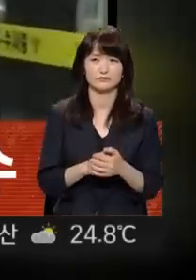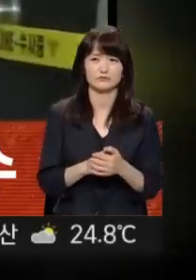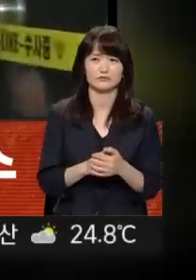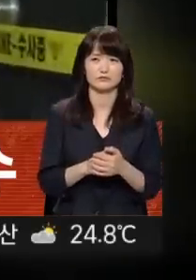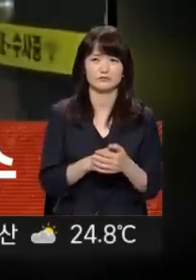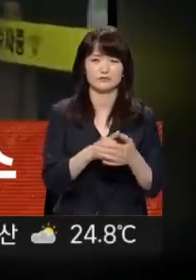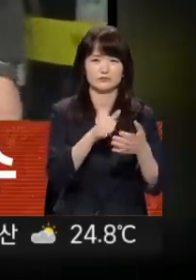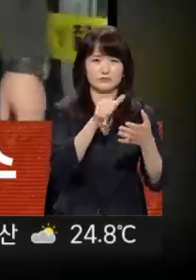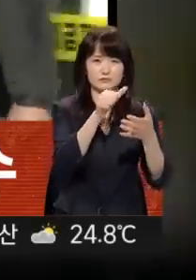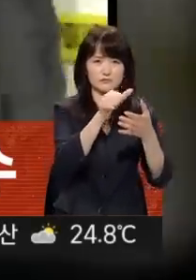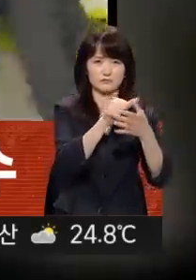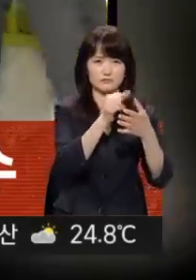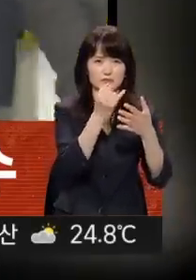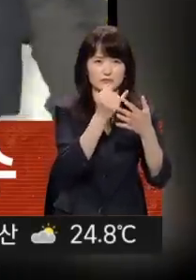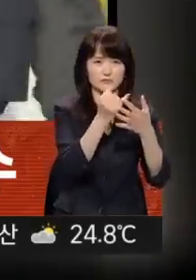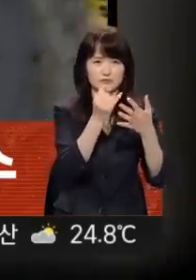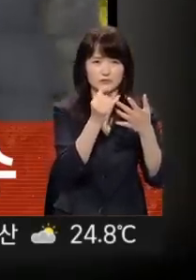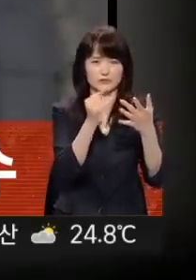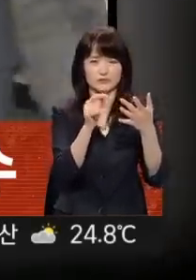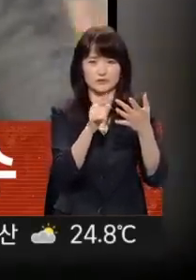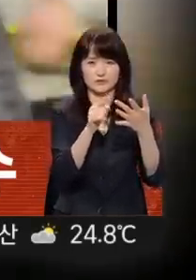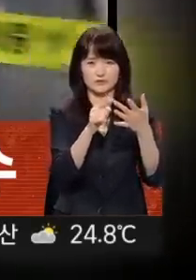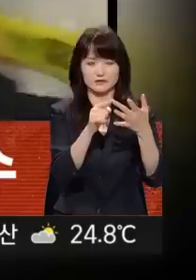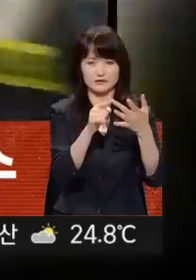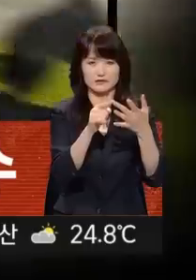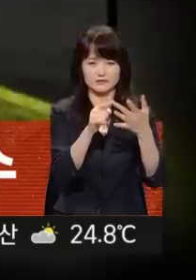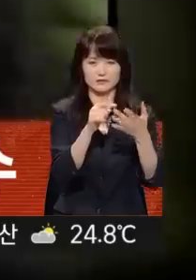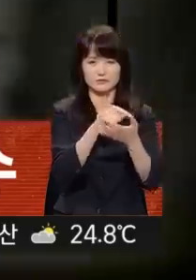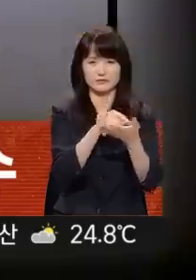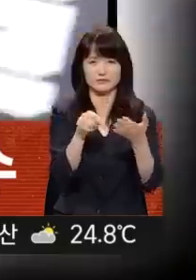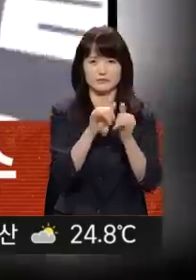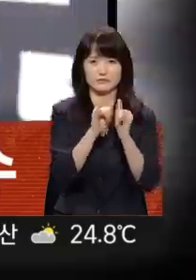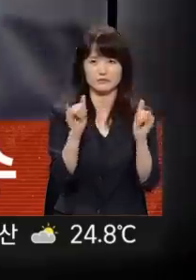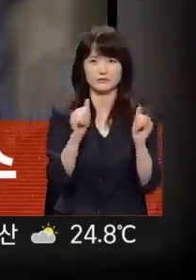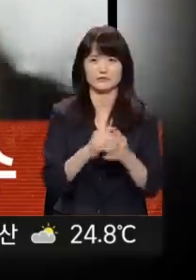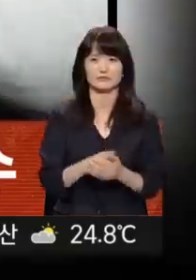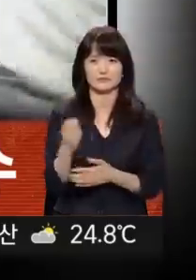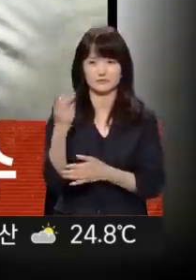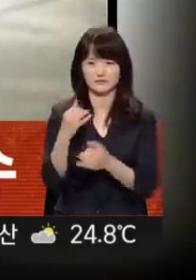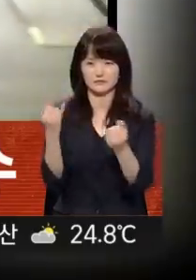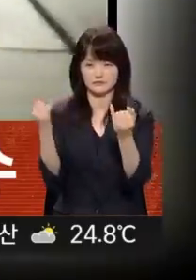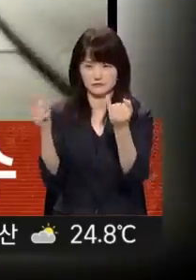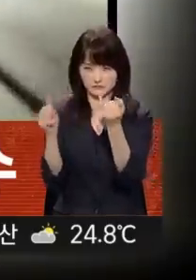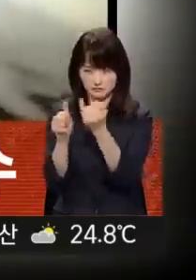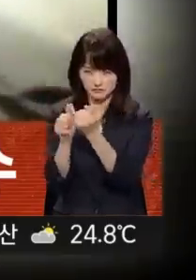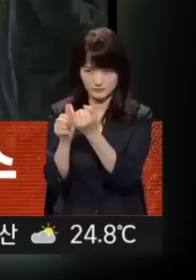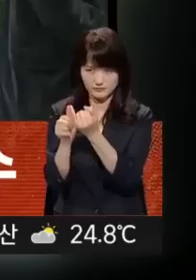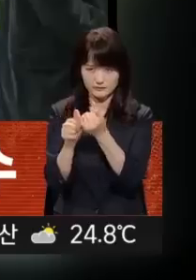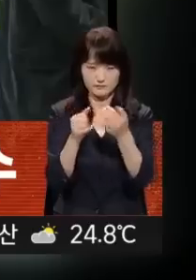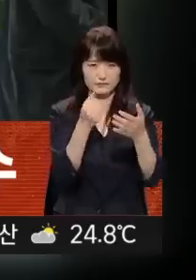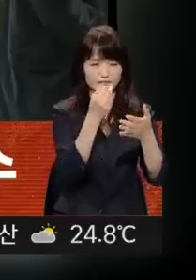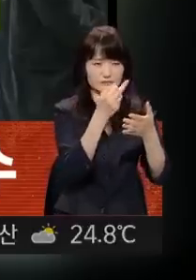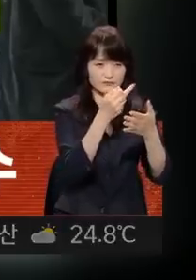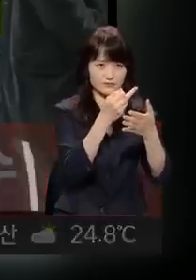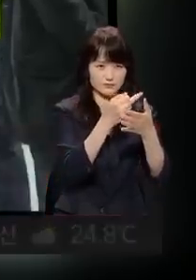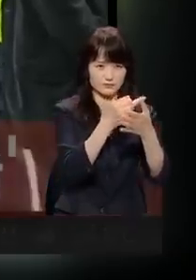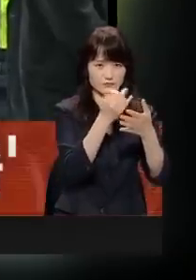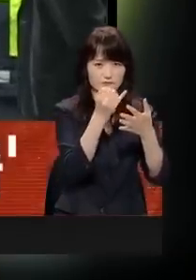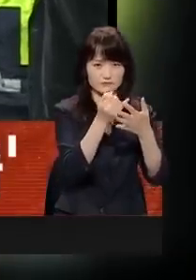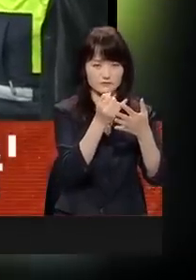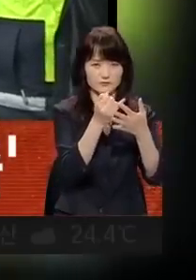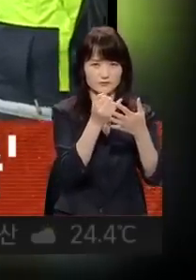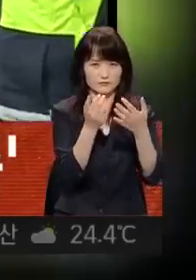밀랍인여중에 막내딸이었습니다 재혼을 하고 재혼하면 이후로 아이들이 좀 방황을 시작해서 위에 두 아이는 집을 떠났고요이